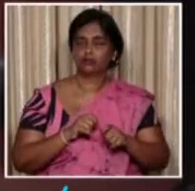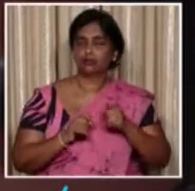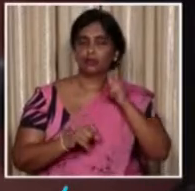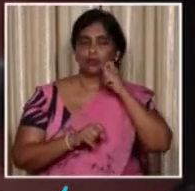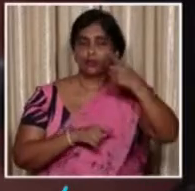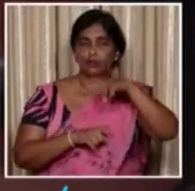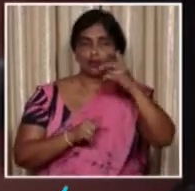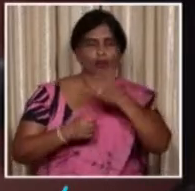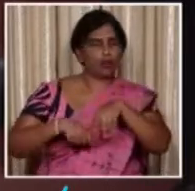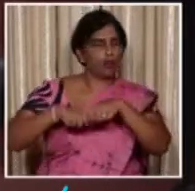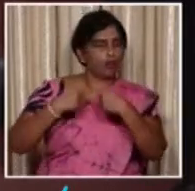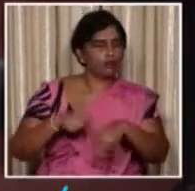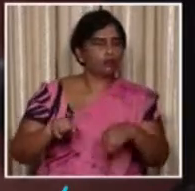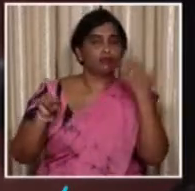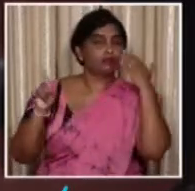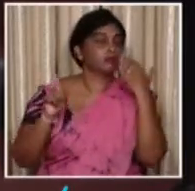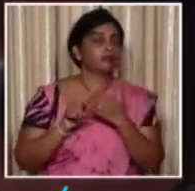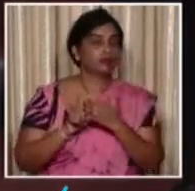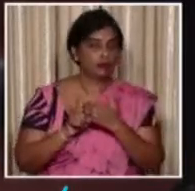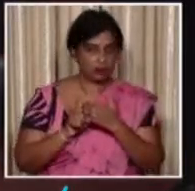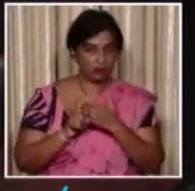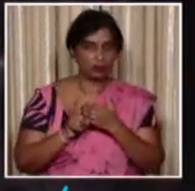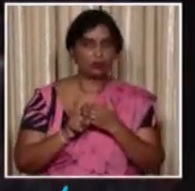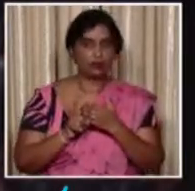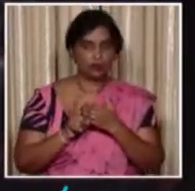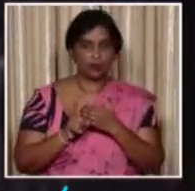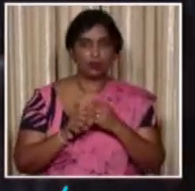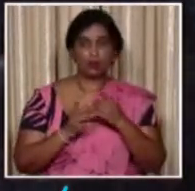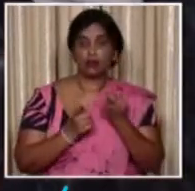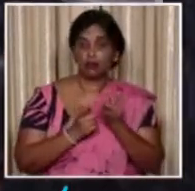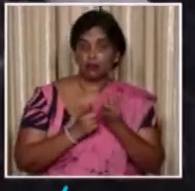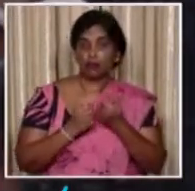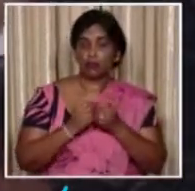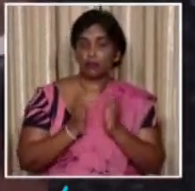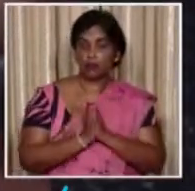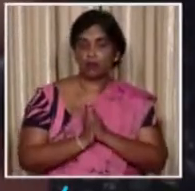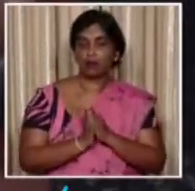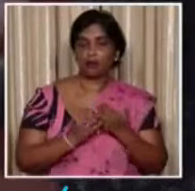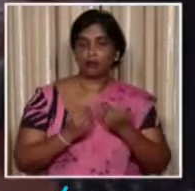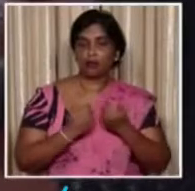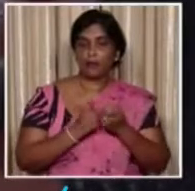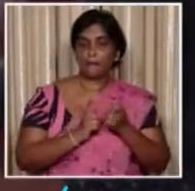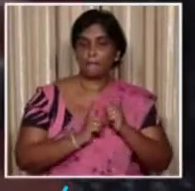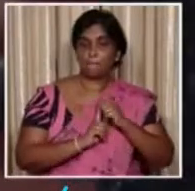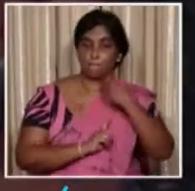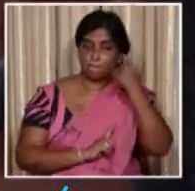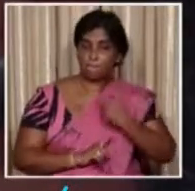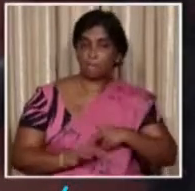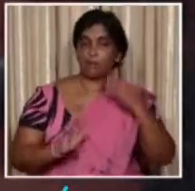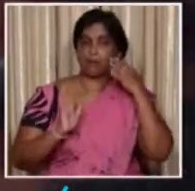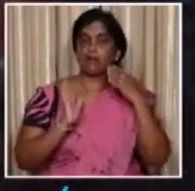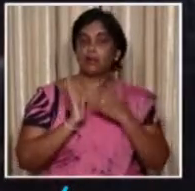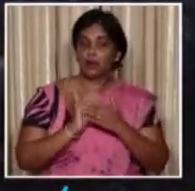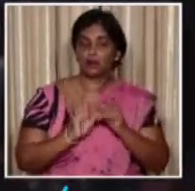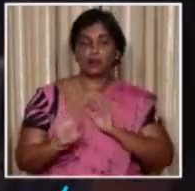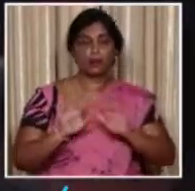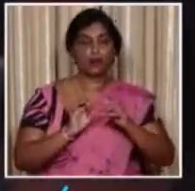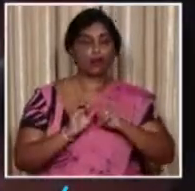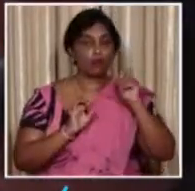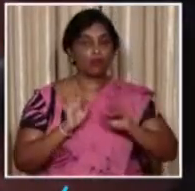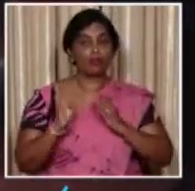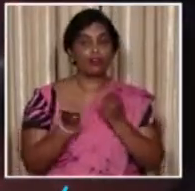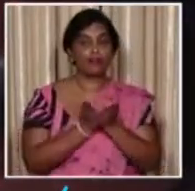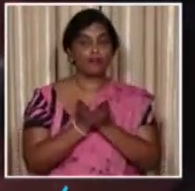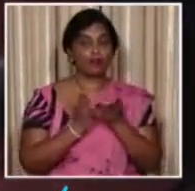මහජනක මුදල් නාස්ති කළා තිබෙන ආකාරය පිළිබඳව, ඒ ධනය තමගේ පුද්ගලික සුඛ විහරණය සඳහා පාවිච්චි කරපු පිළිබඳව, පාලක මණ්ඩලයට විනයක්